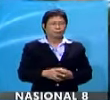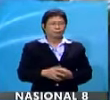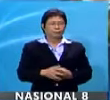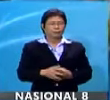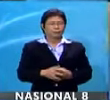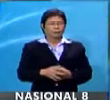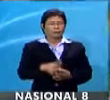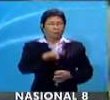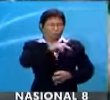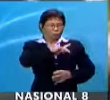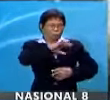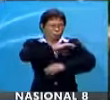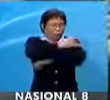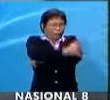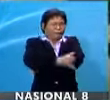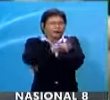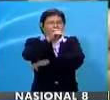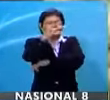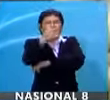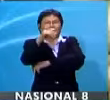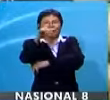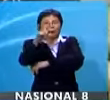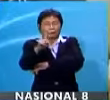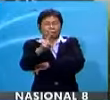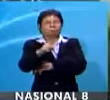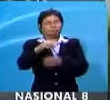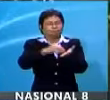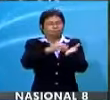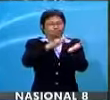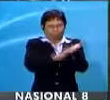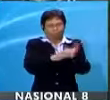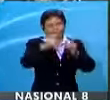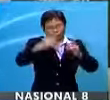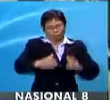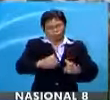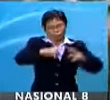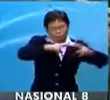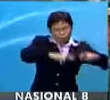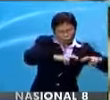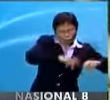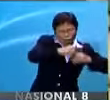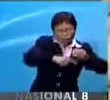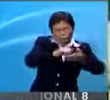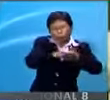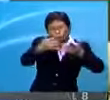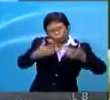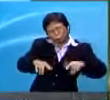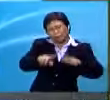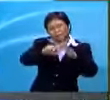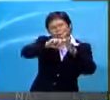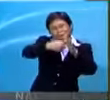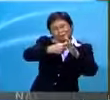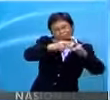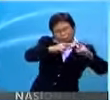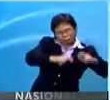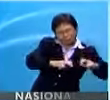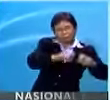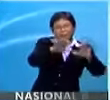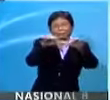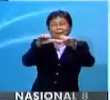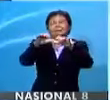AB po negara Tan Sri Khalid Abu Bakar mengesahkan siasatan mengenainya telah dimulakan kes